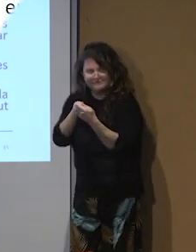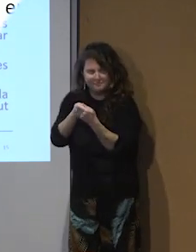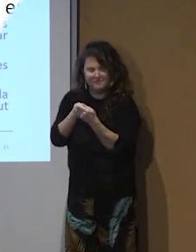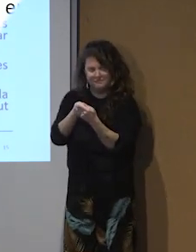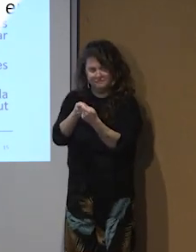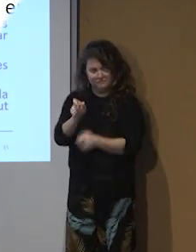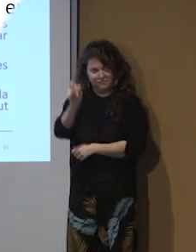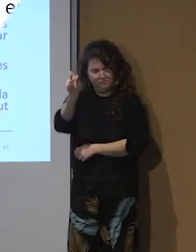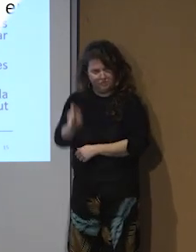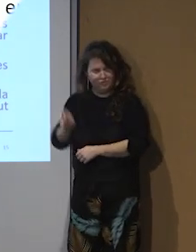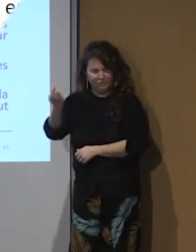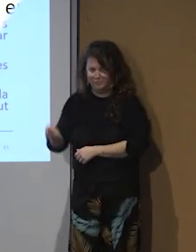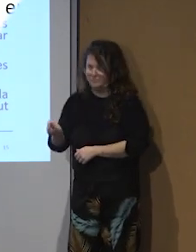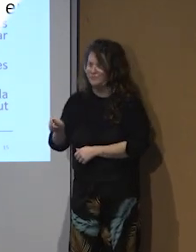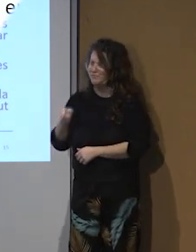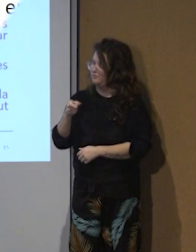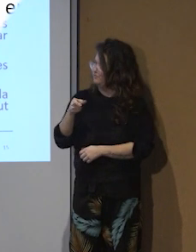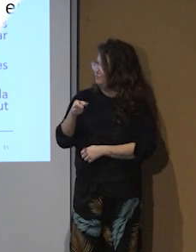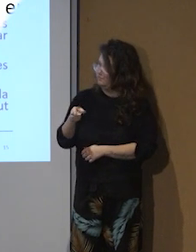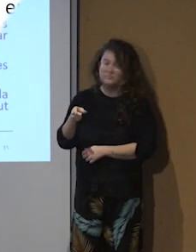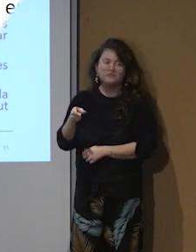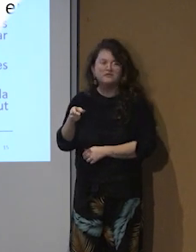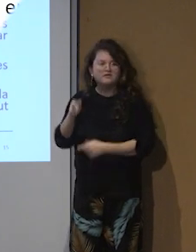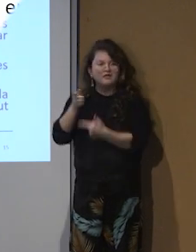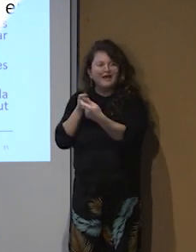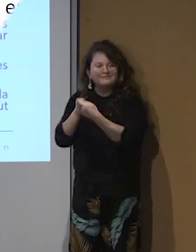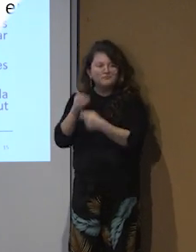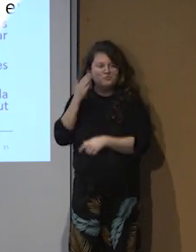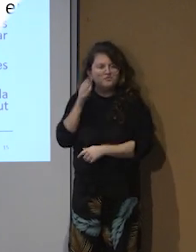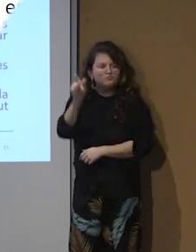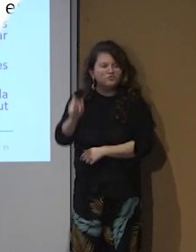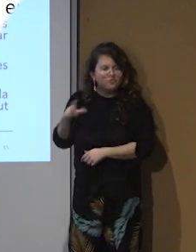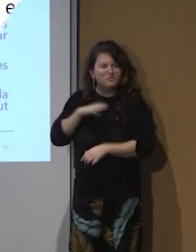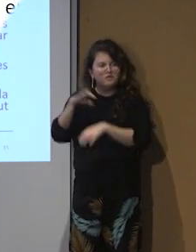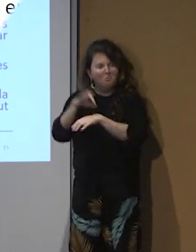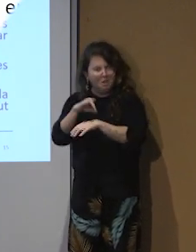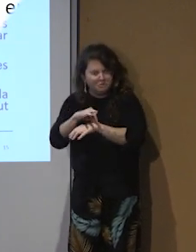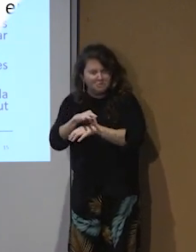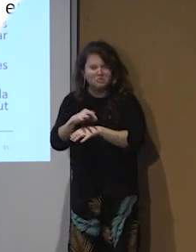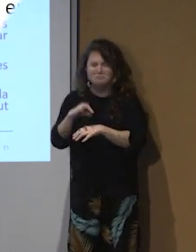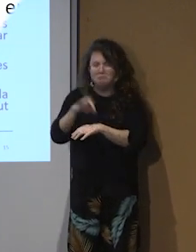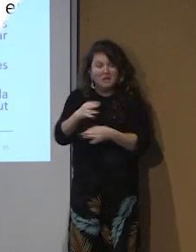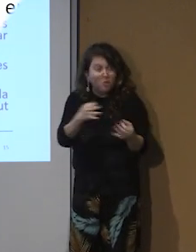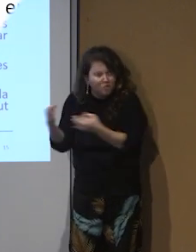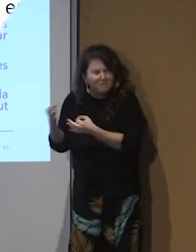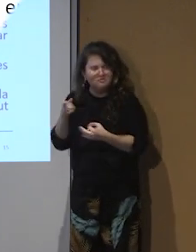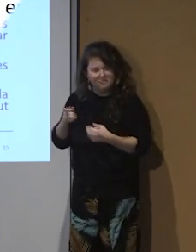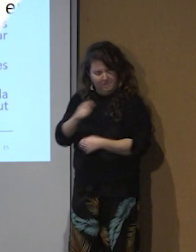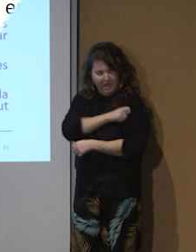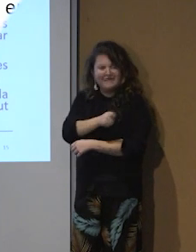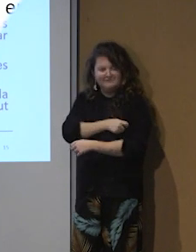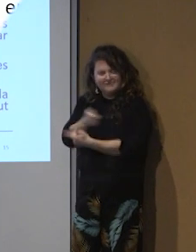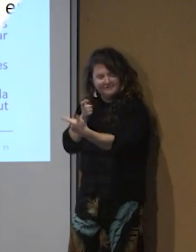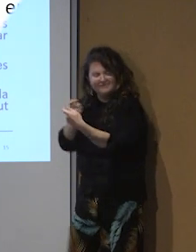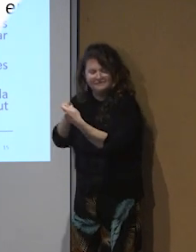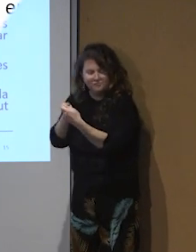pratiquants qui ont une pathologie chronique ou une maladie chronique. Le sport, c'est une forme d'activité physique